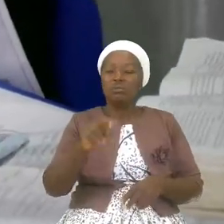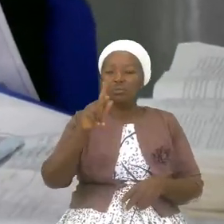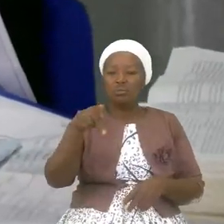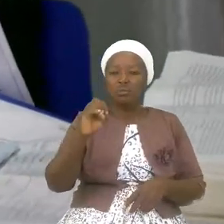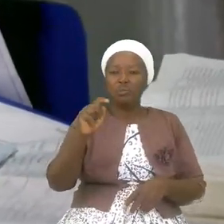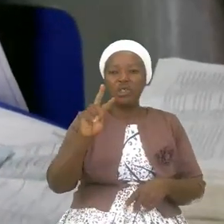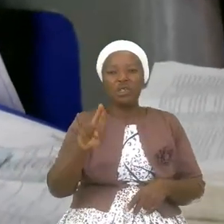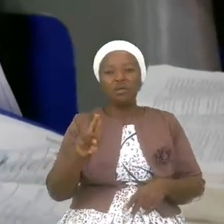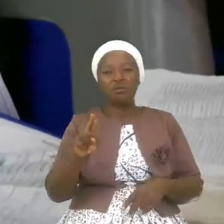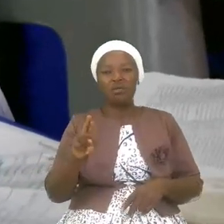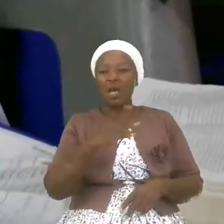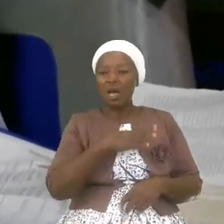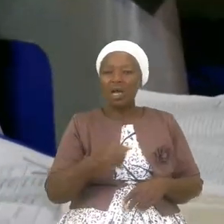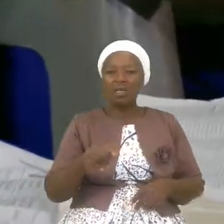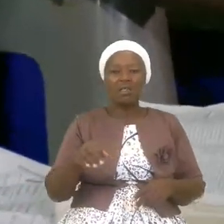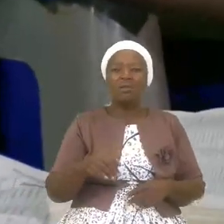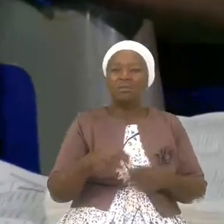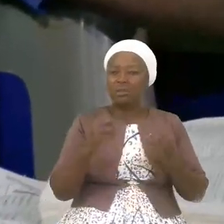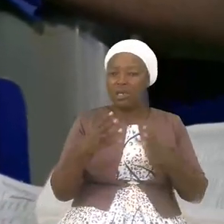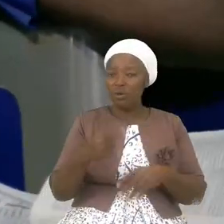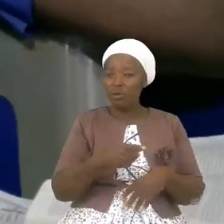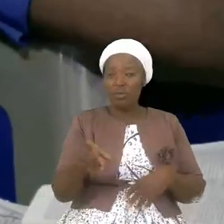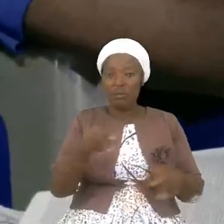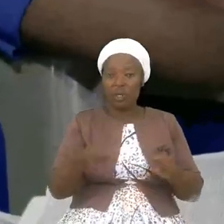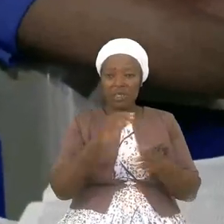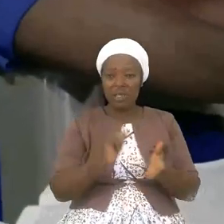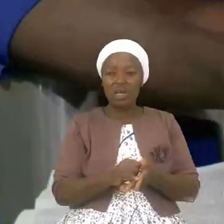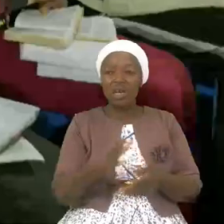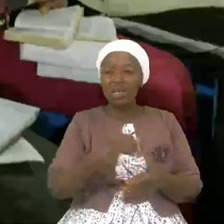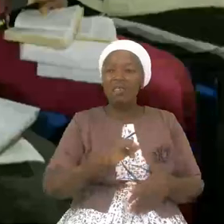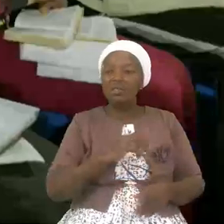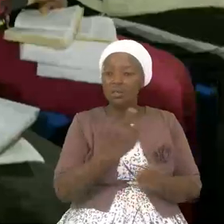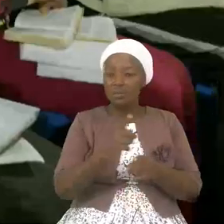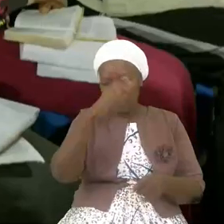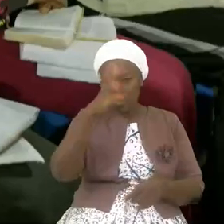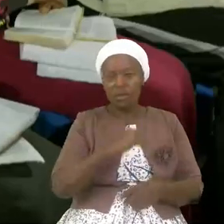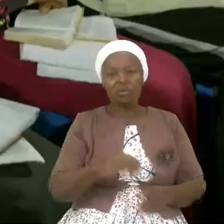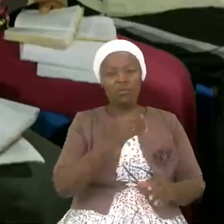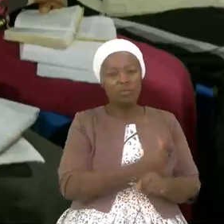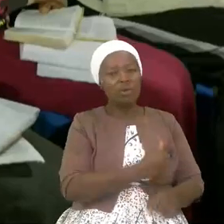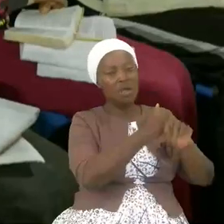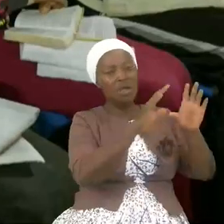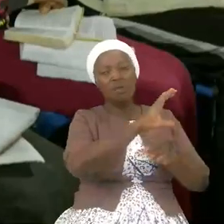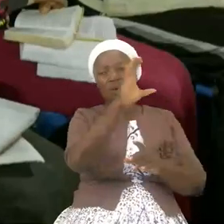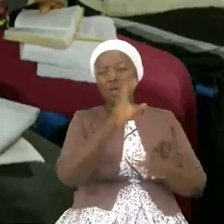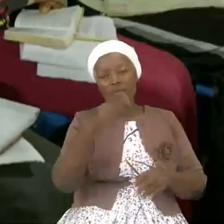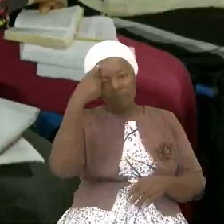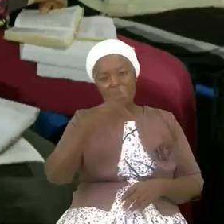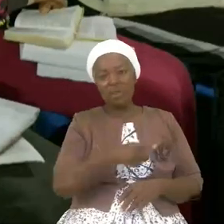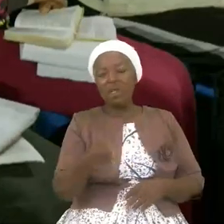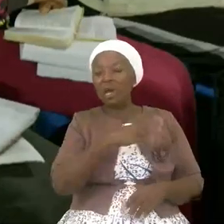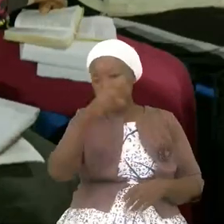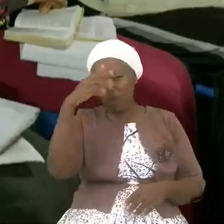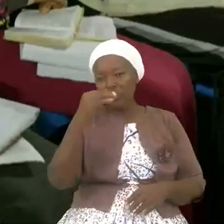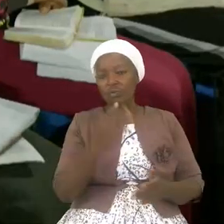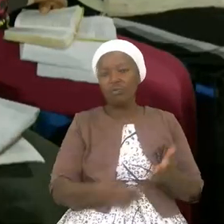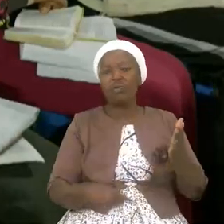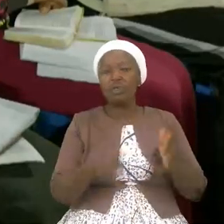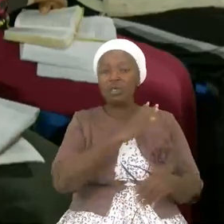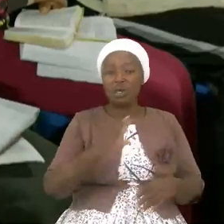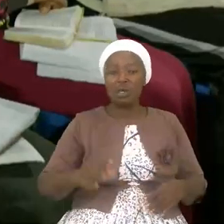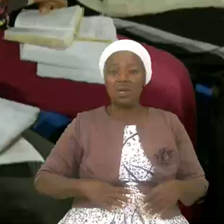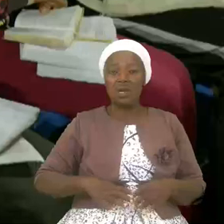comme Pierre et par la grâce, à cause du calvaire pour eux, à cause de ce que Christ a fait